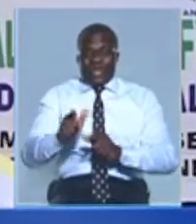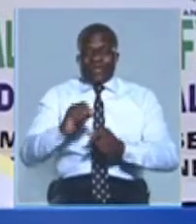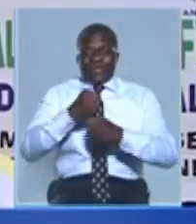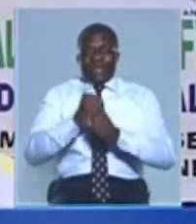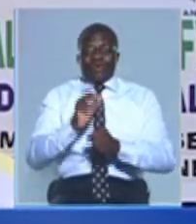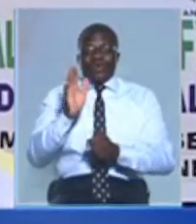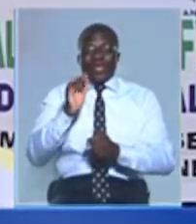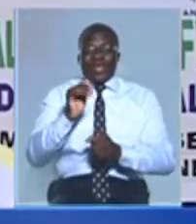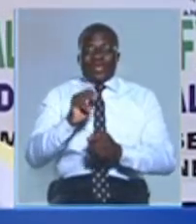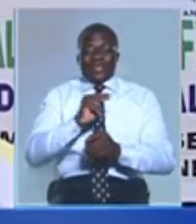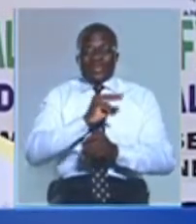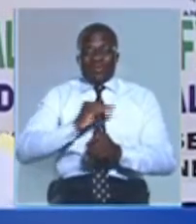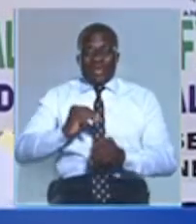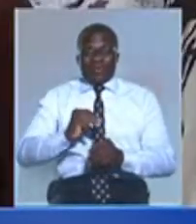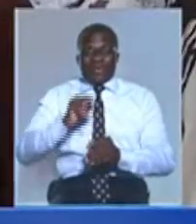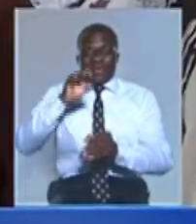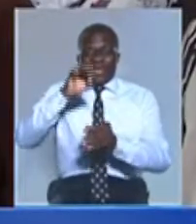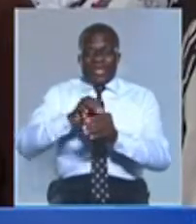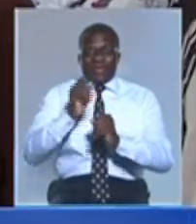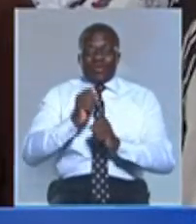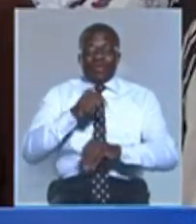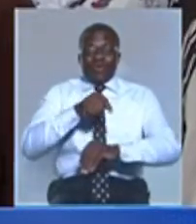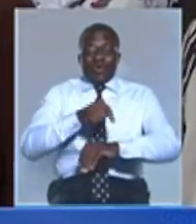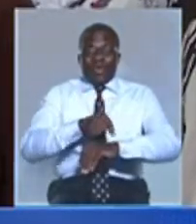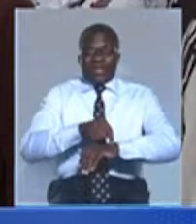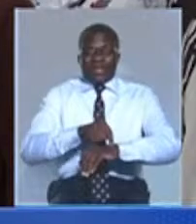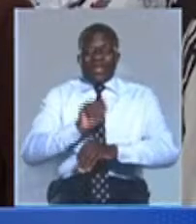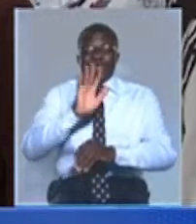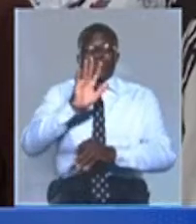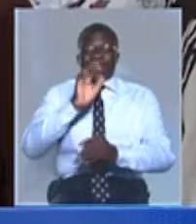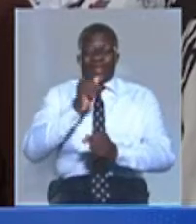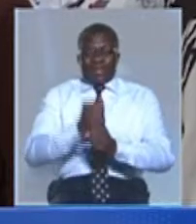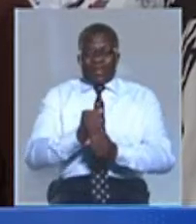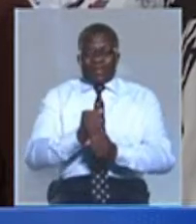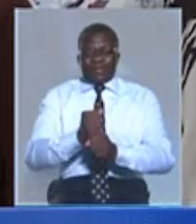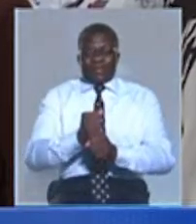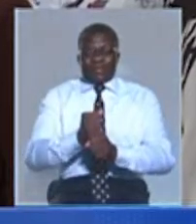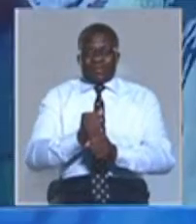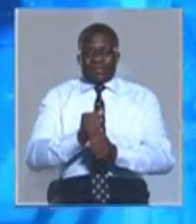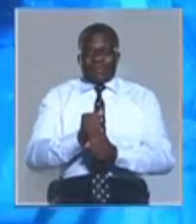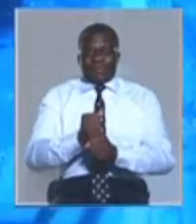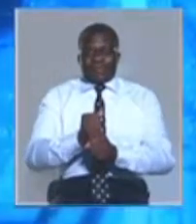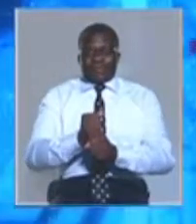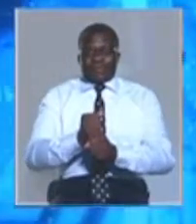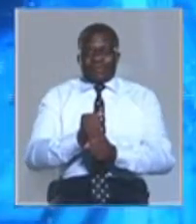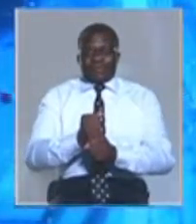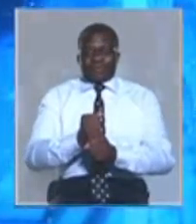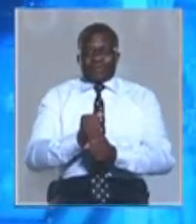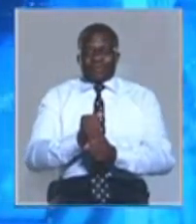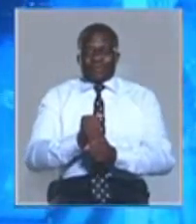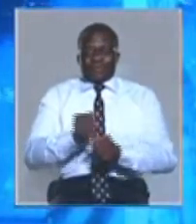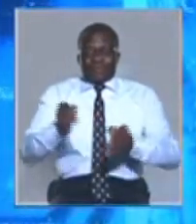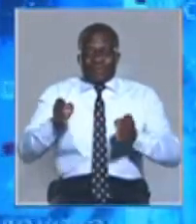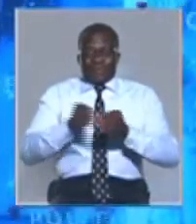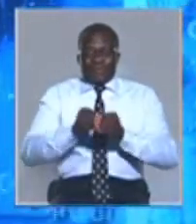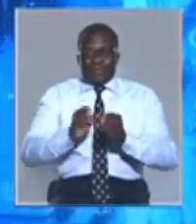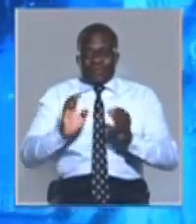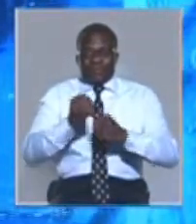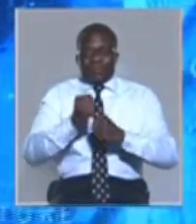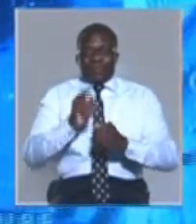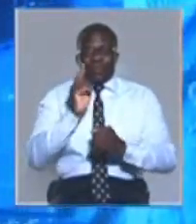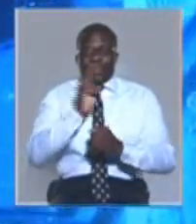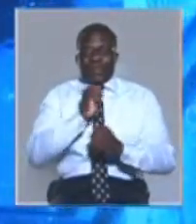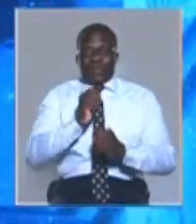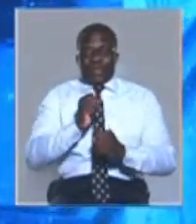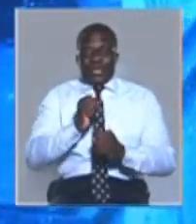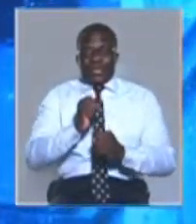de 15 membres élus pour un mandat de 5 ans. Actuellement 10e. Une salle de conférence d'un hôtel du bord